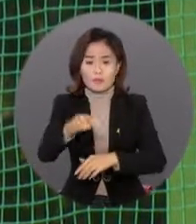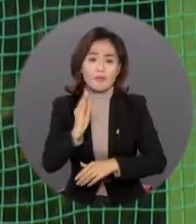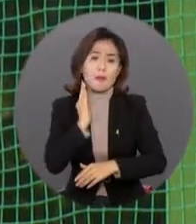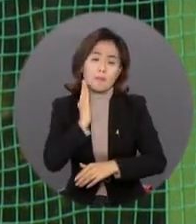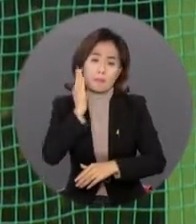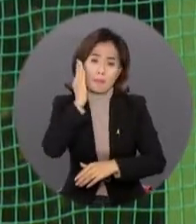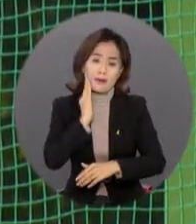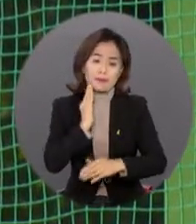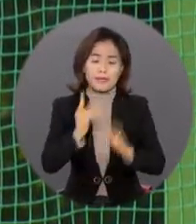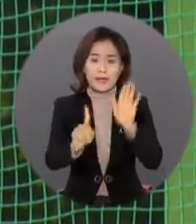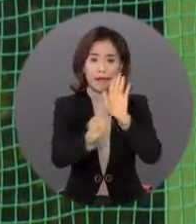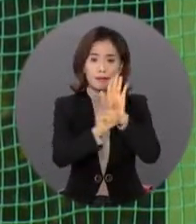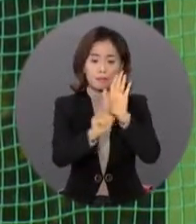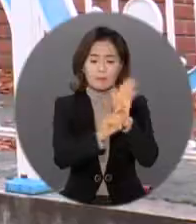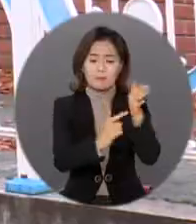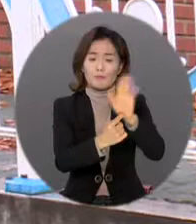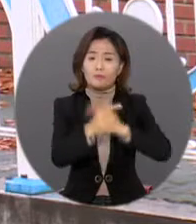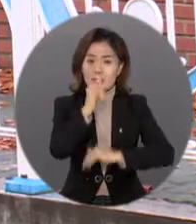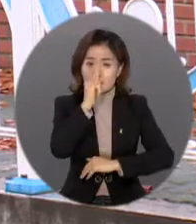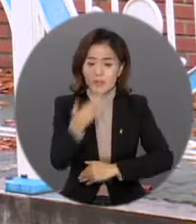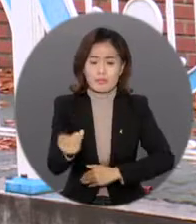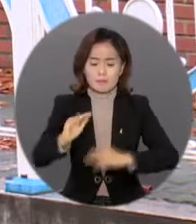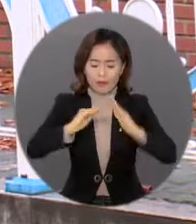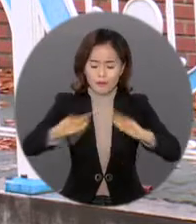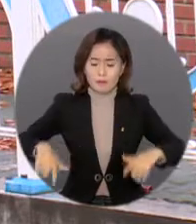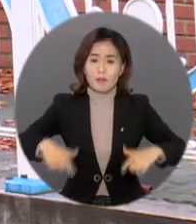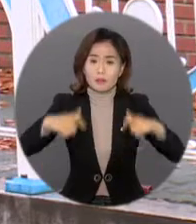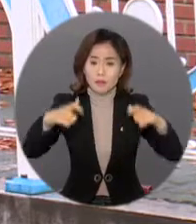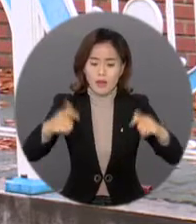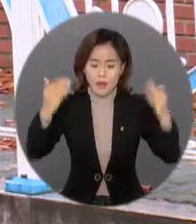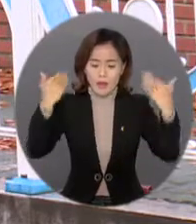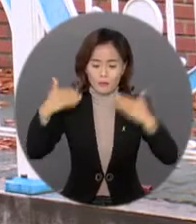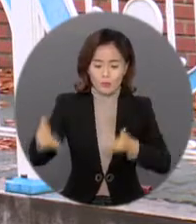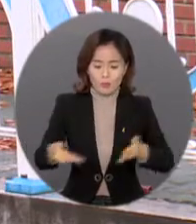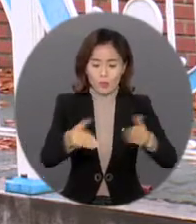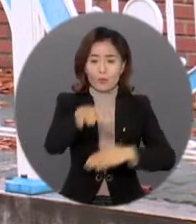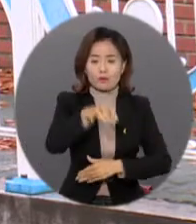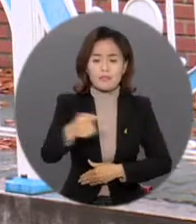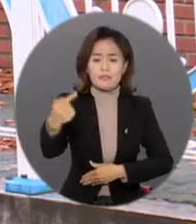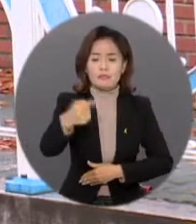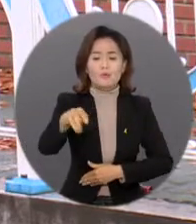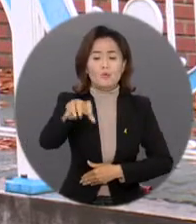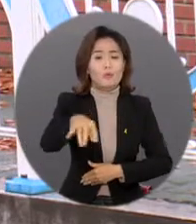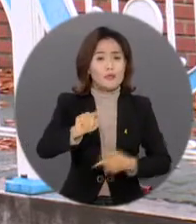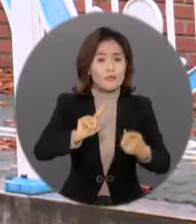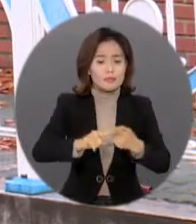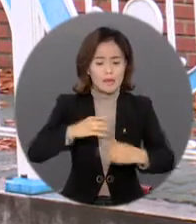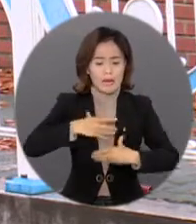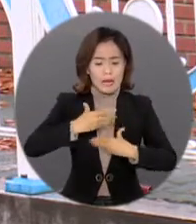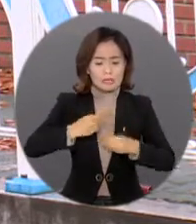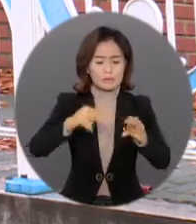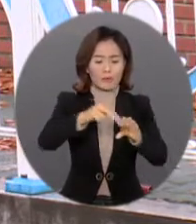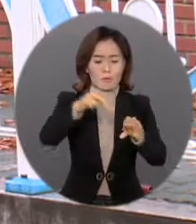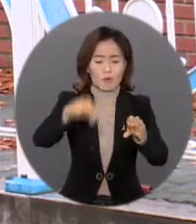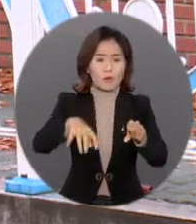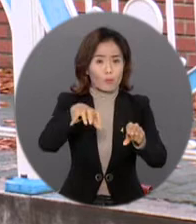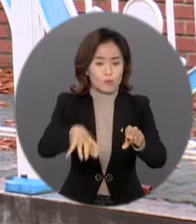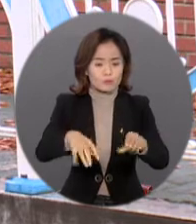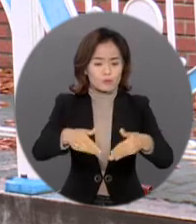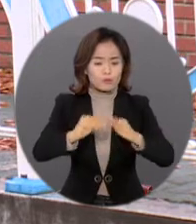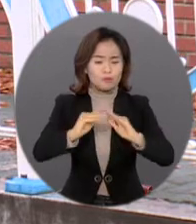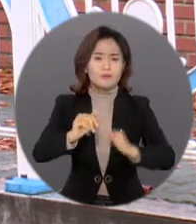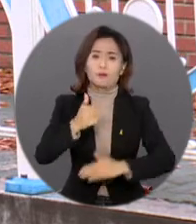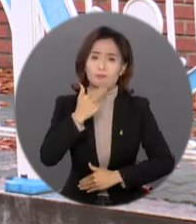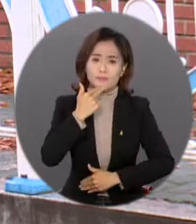안내 표지판이 설치됐습니다. 하지만 전남 지역의 스쿨존 천여 곳 가운데 안심 승하차존은 단 한 곳도